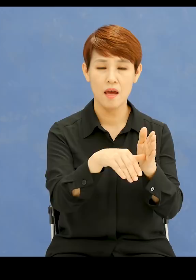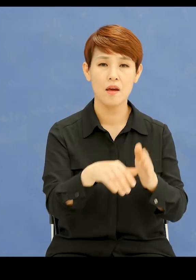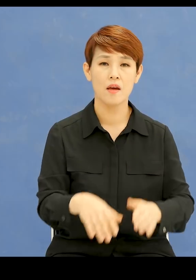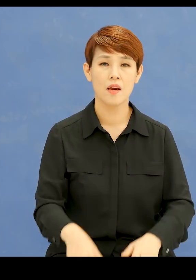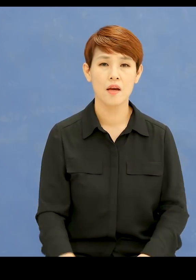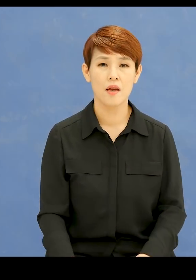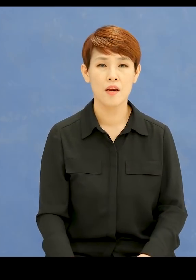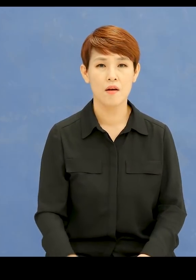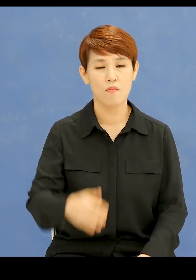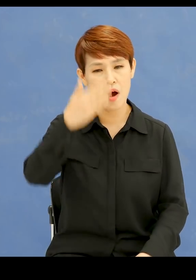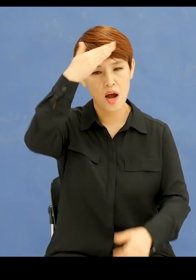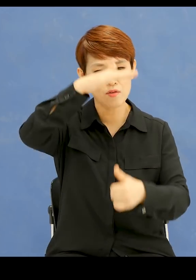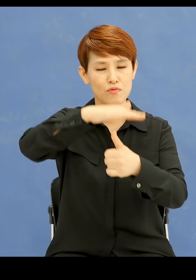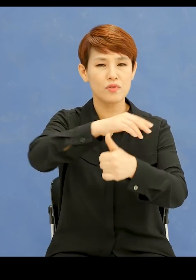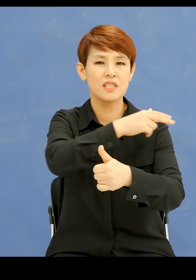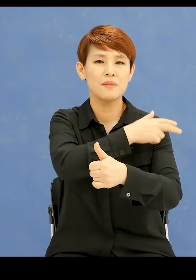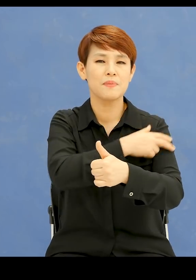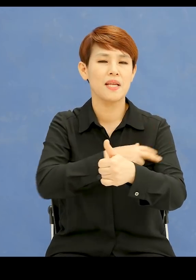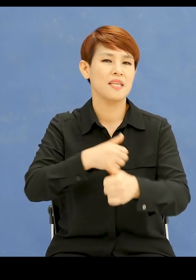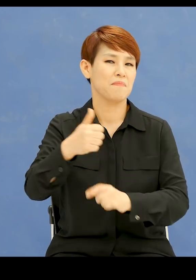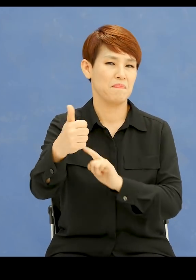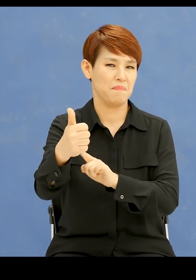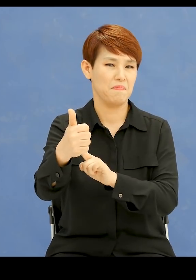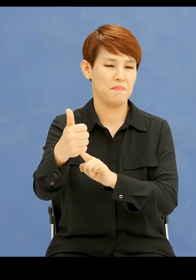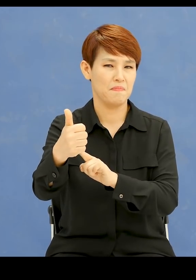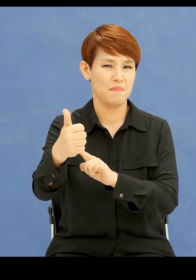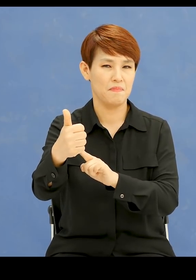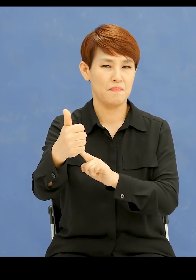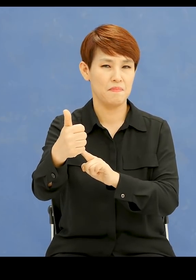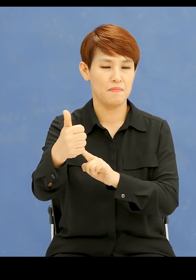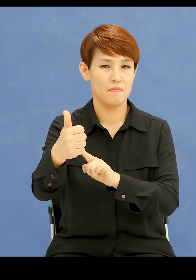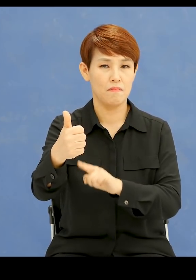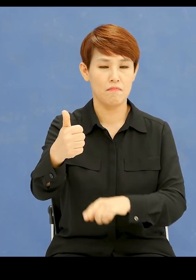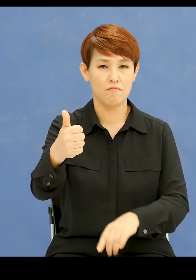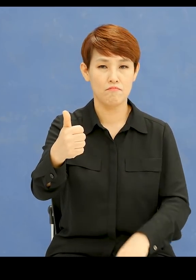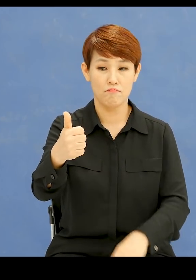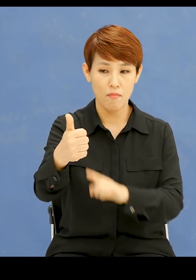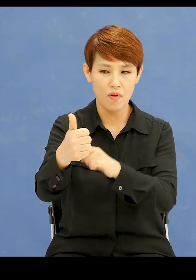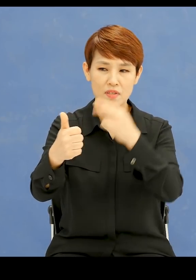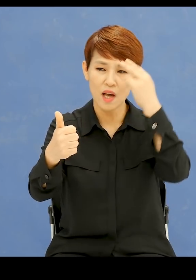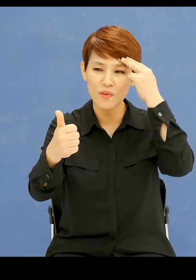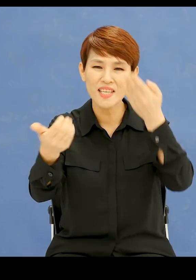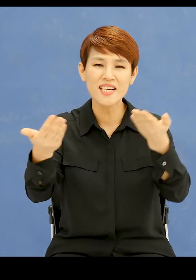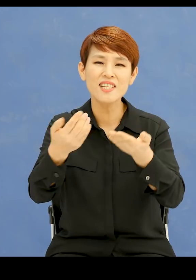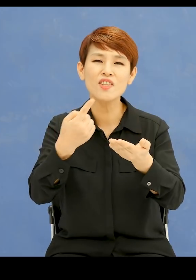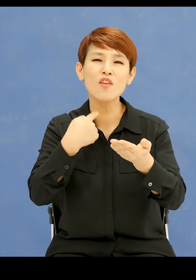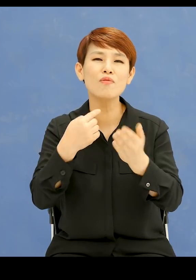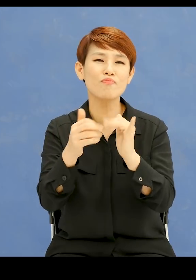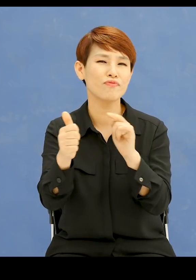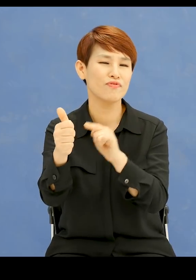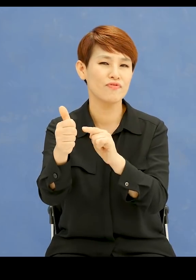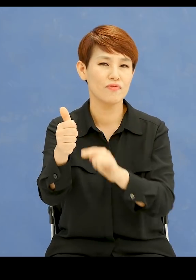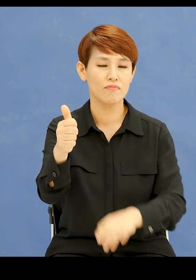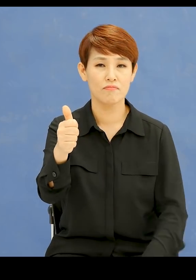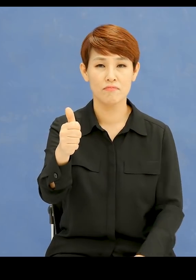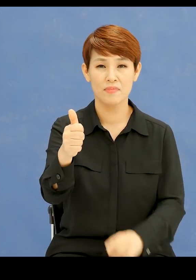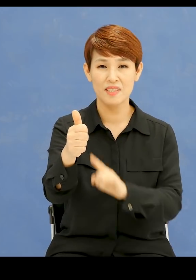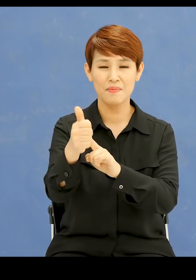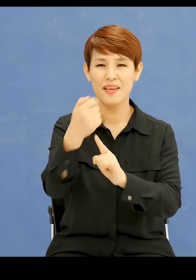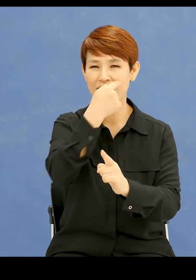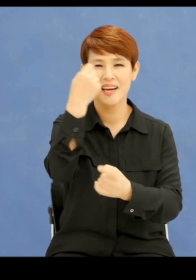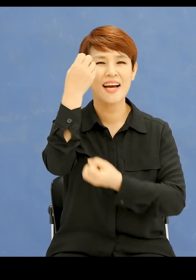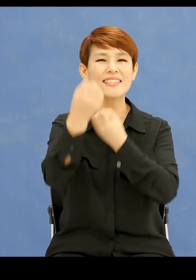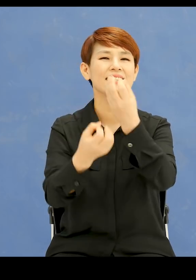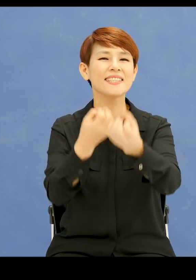근데 교회에 그 안수 집사님이 한 분 계셨는데 그분이 제가 사우디에서 근무하신 분이라는 거는 제가 알고 있었어요. 근데 어느 날 그 집사님이